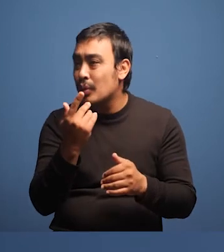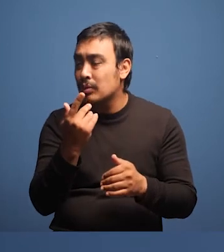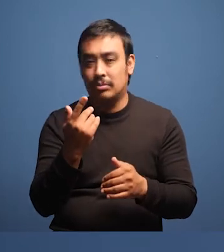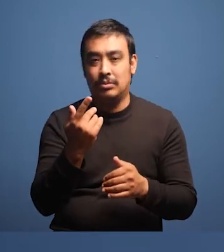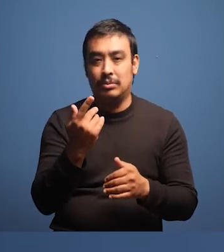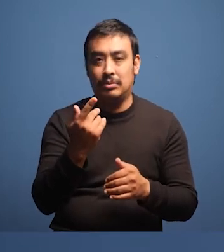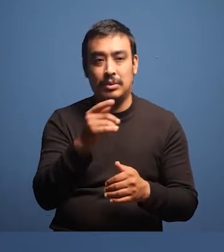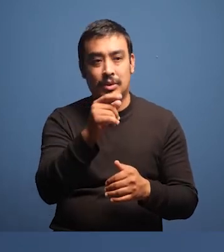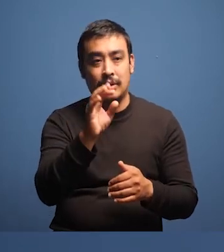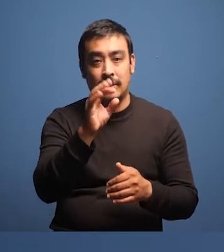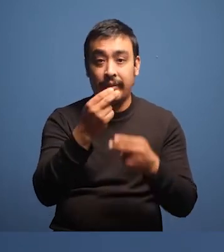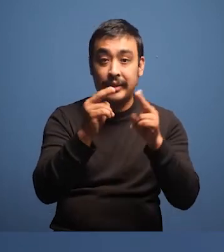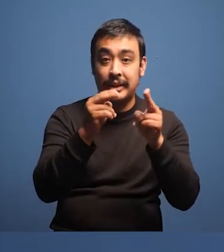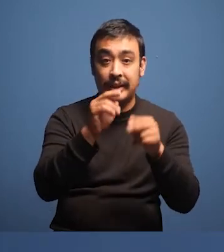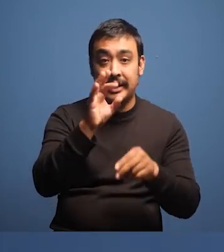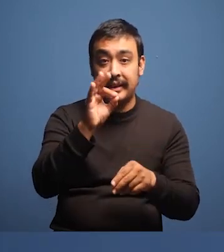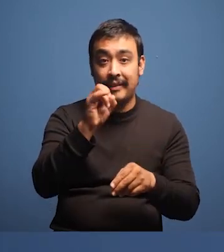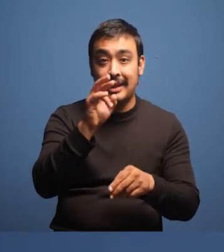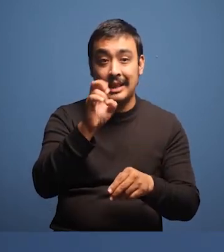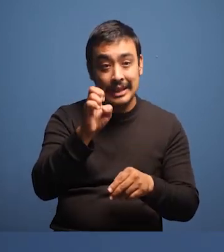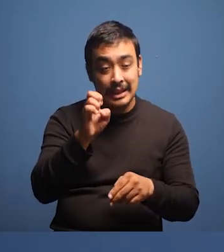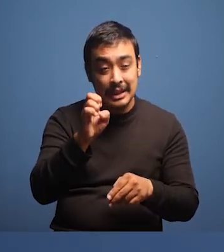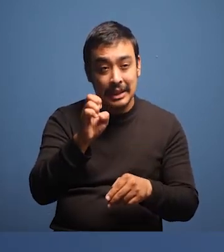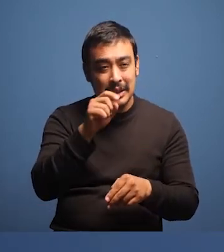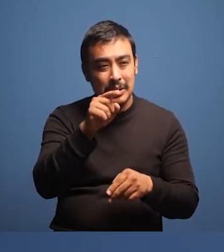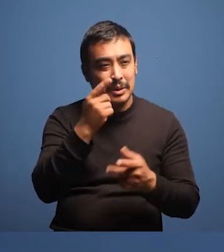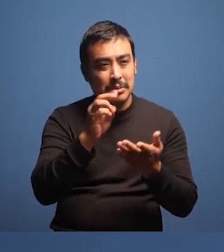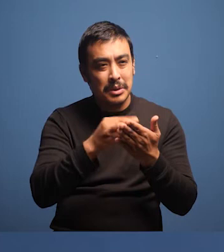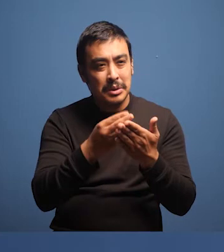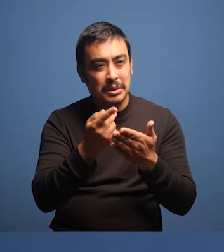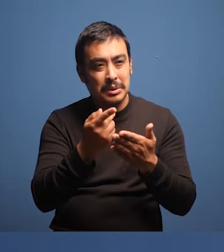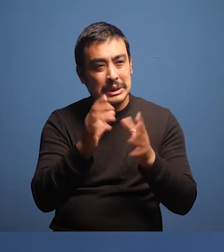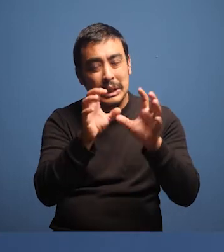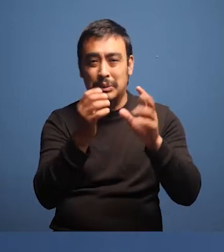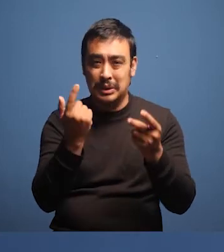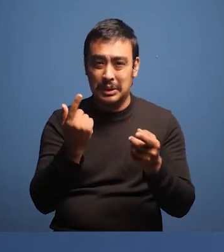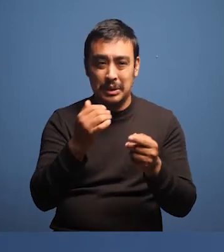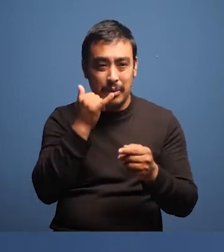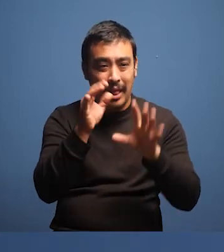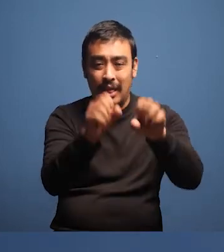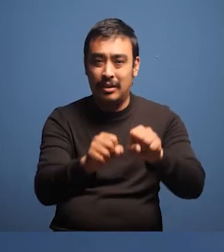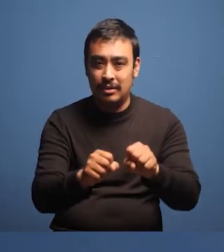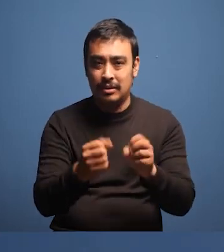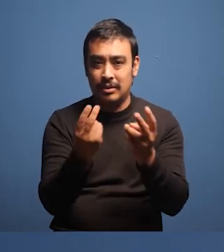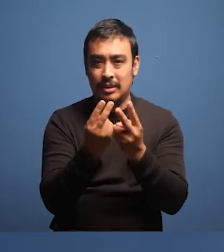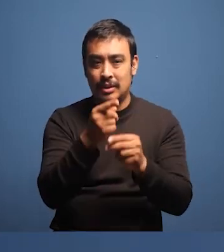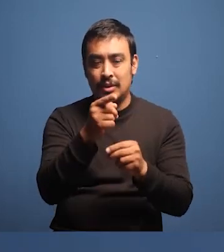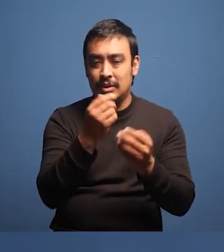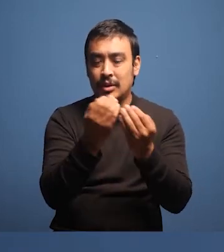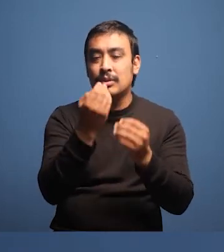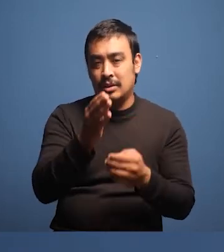फ्री फायर्सहरू पब्जीहरू त्यस्तो खेल्यो भने चाहिँ एकदम नेगेटिभली लिइदिने होइन, अनि कराइदिइहाल्ने अनि मोबाइल खोसिदिने गर्ने त्यस्तो गर्नुहुन्छ।